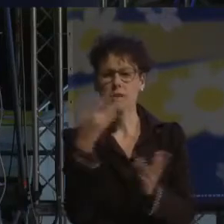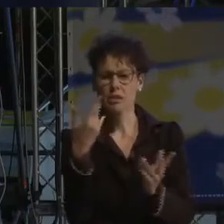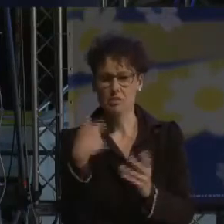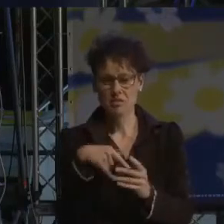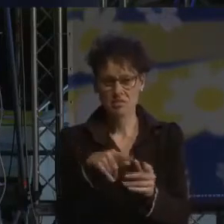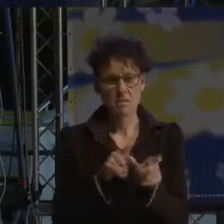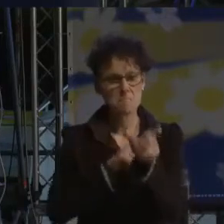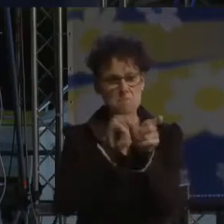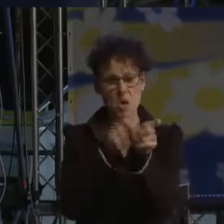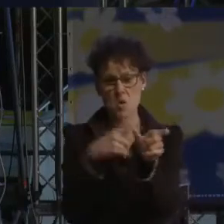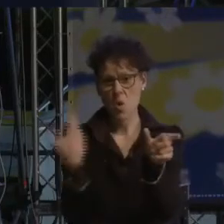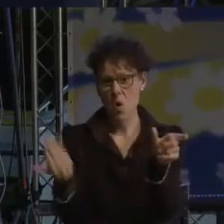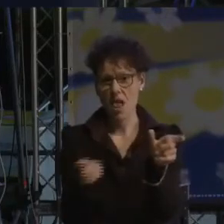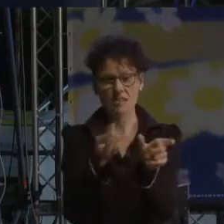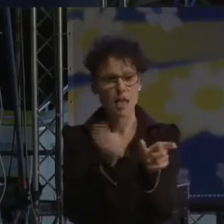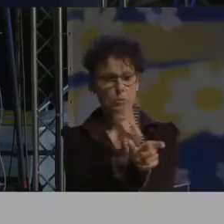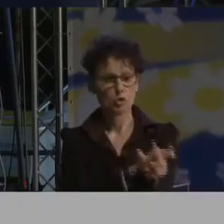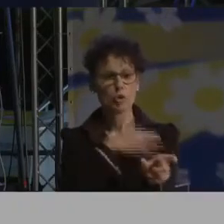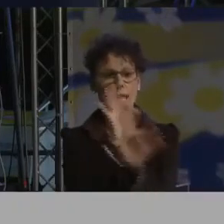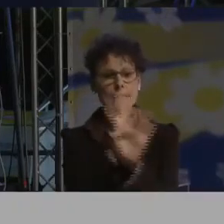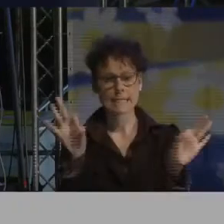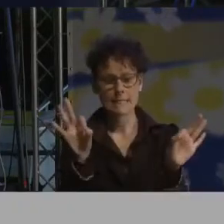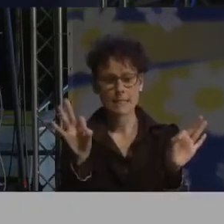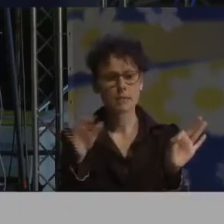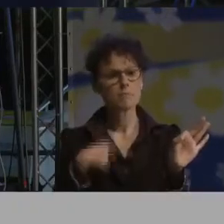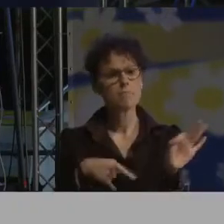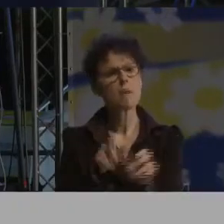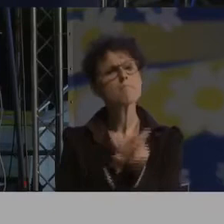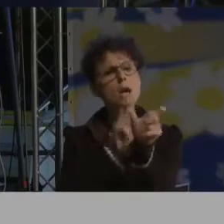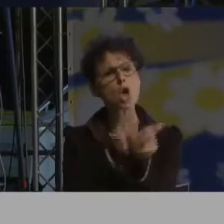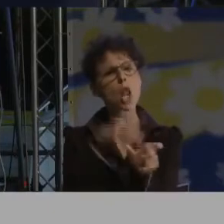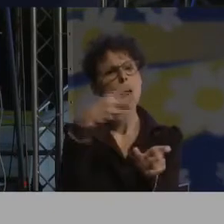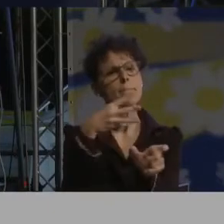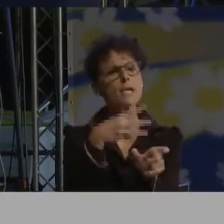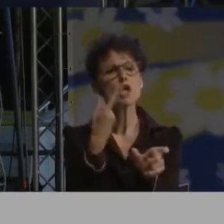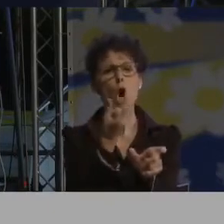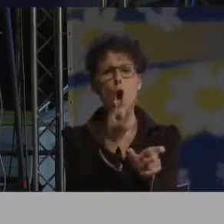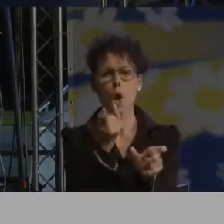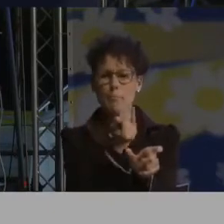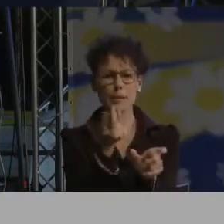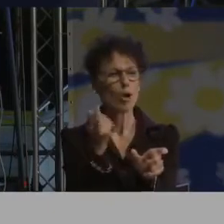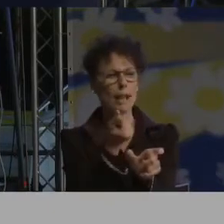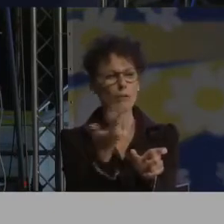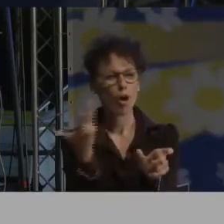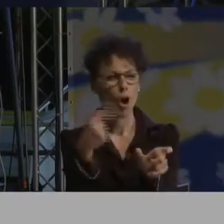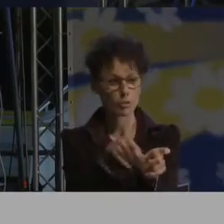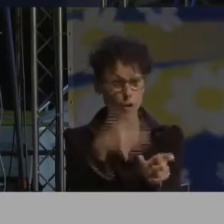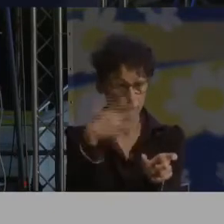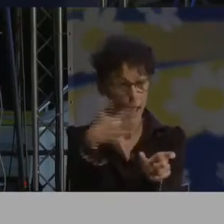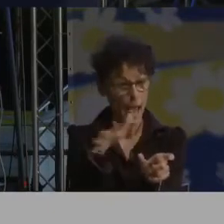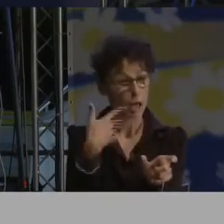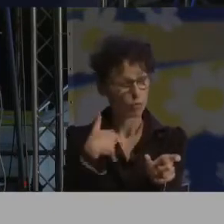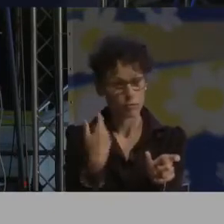e poco empatica ma il microcredito che cos'è vito via detto una cosa io l'ho fatta e re straordinario il